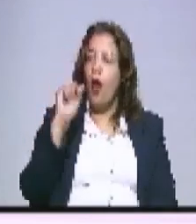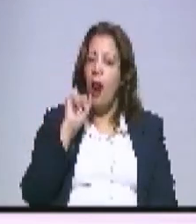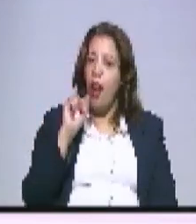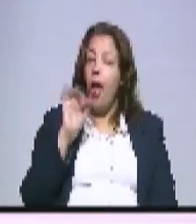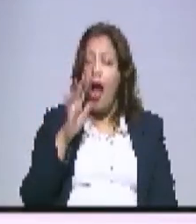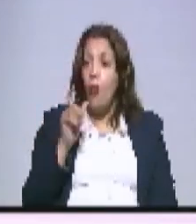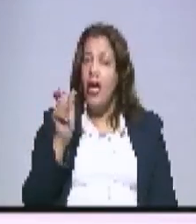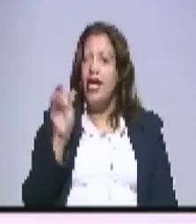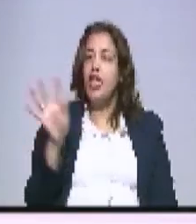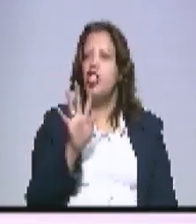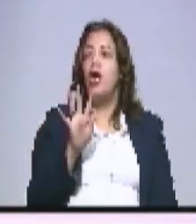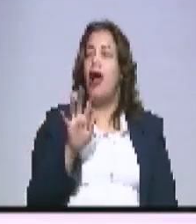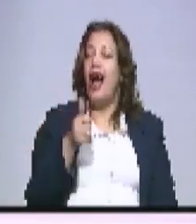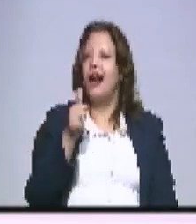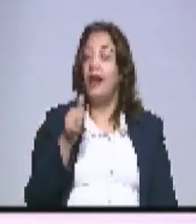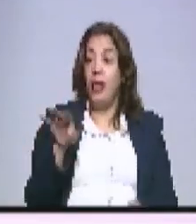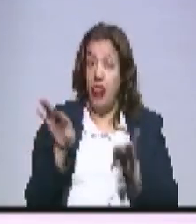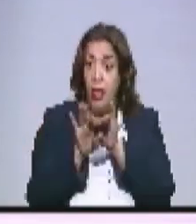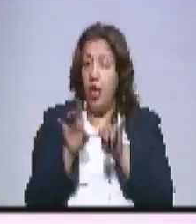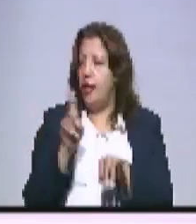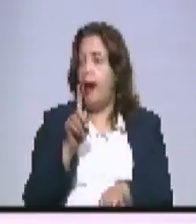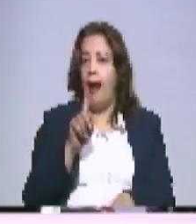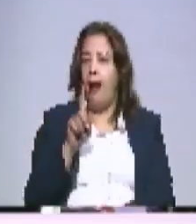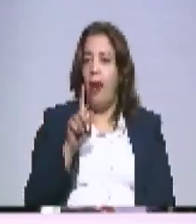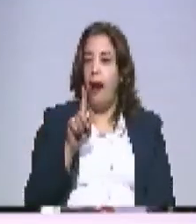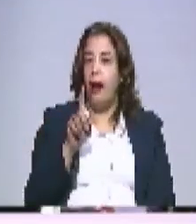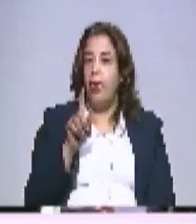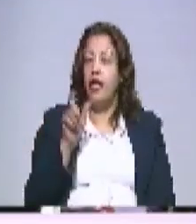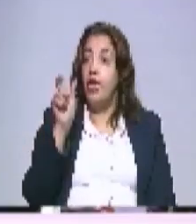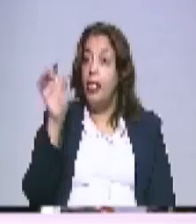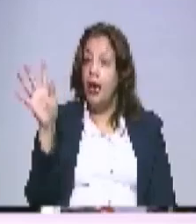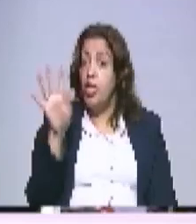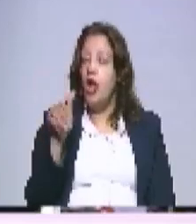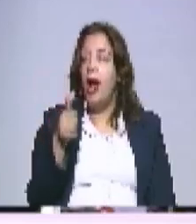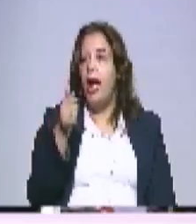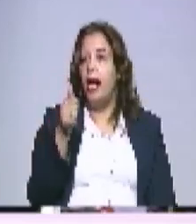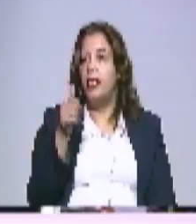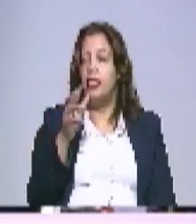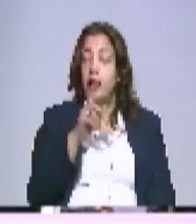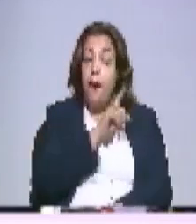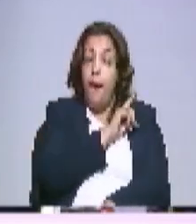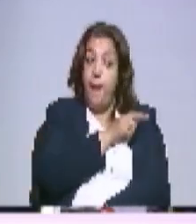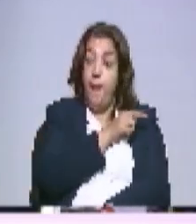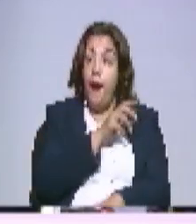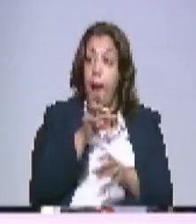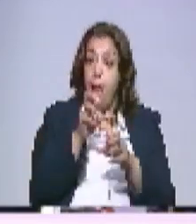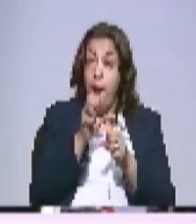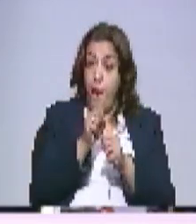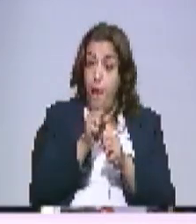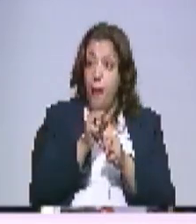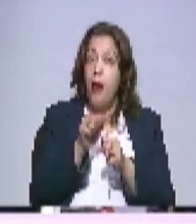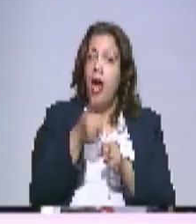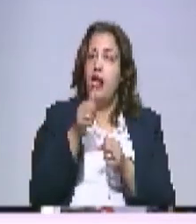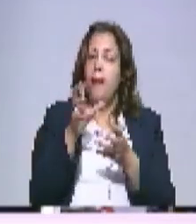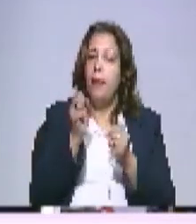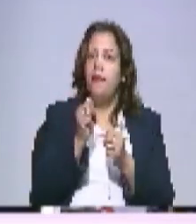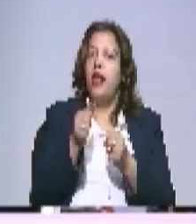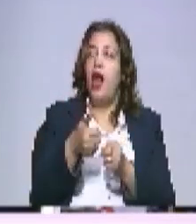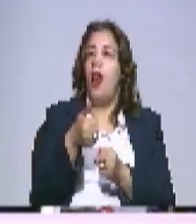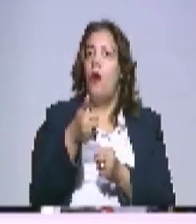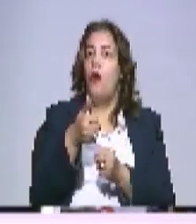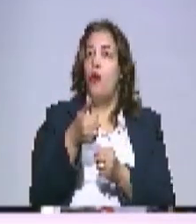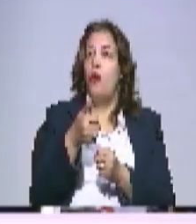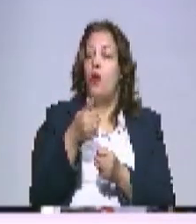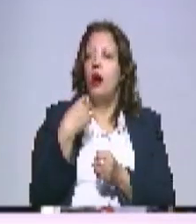ما بفضلش دقيق يعني، ممكن نمسكها بالنشا. لو حضرتك حطيتي على البطاطس المهروسه نشا هتمسك وهتعمل معاكي